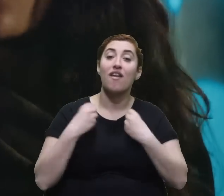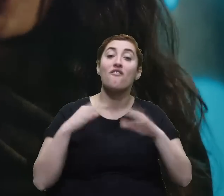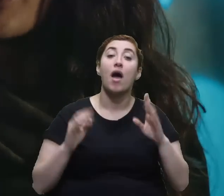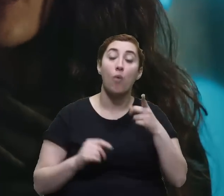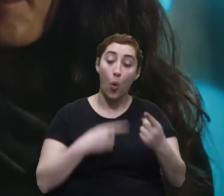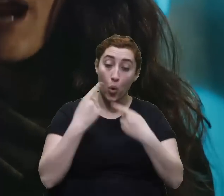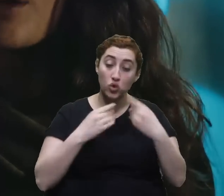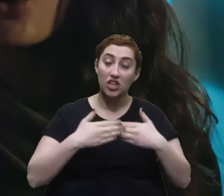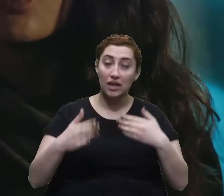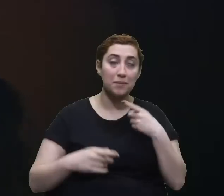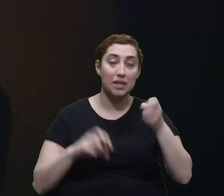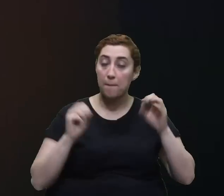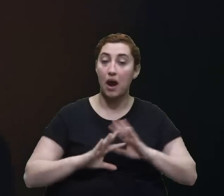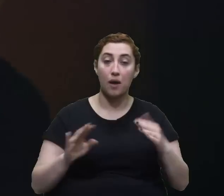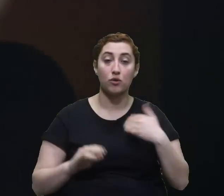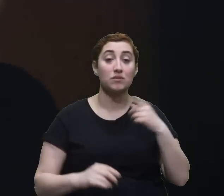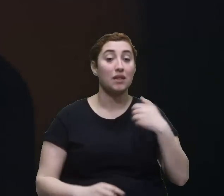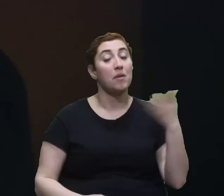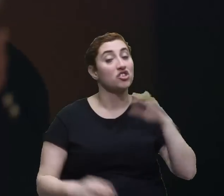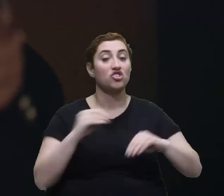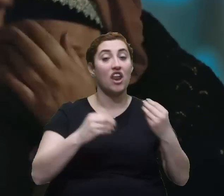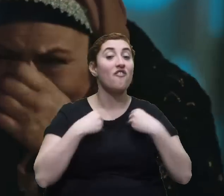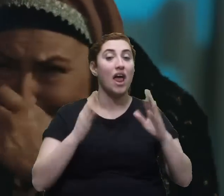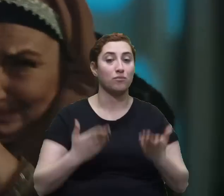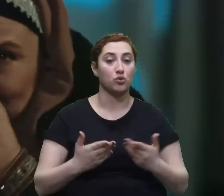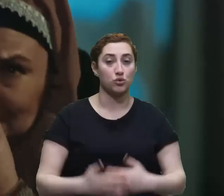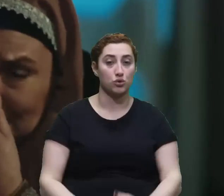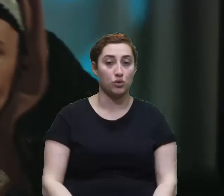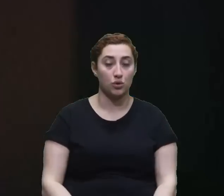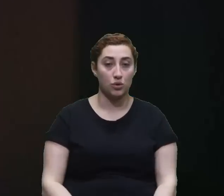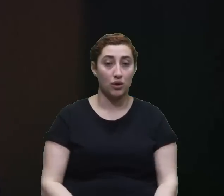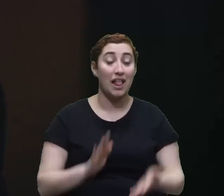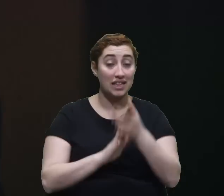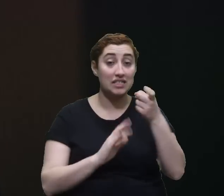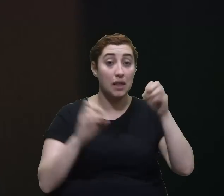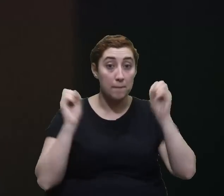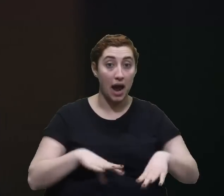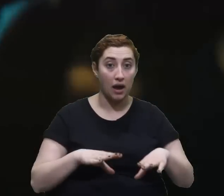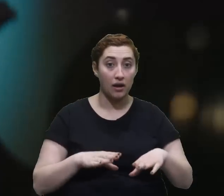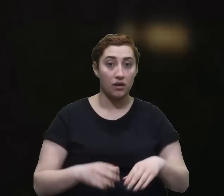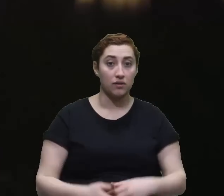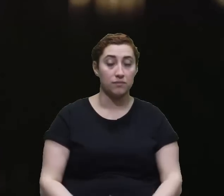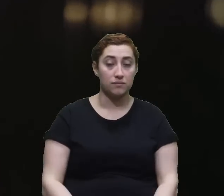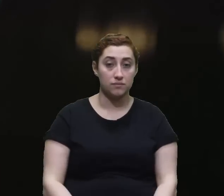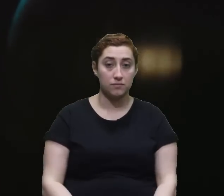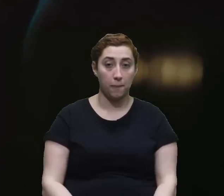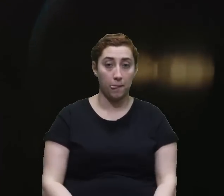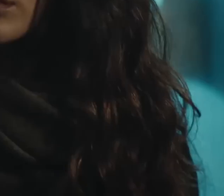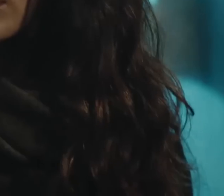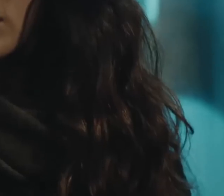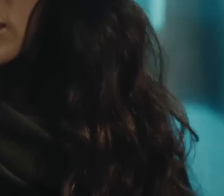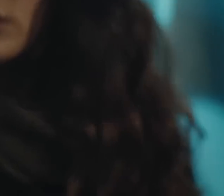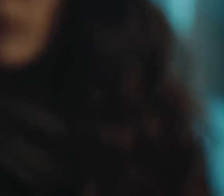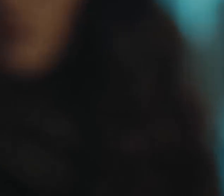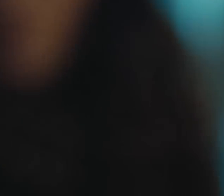bırakma, don konuşana kadar bırakmıyorum. Sen de bana başka çare bırakmıyorsun. Elindeki silah at. Mustafa